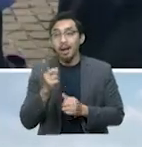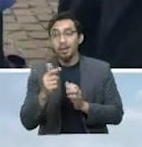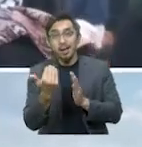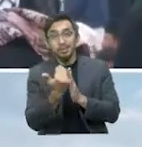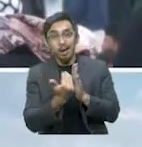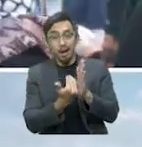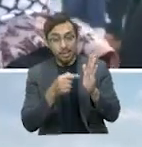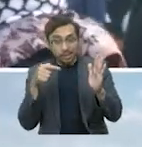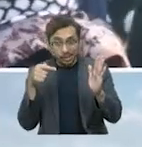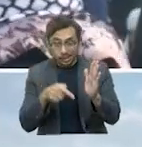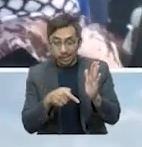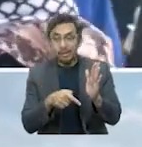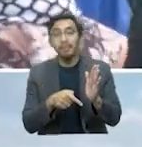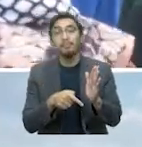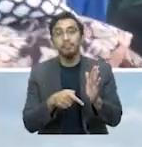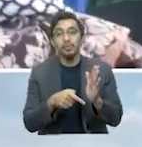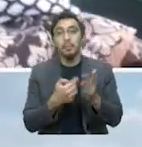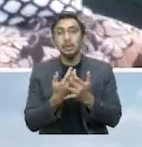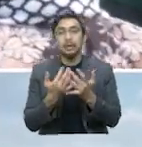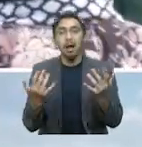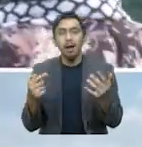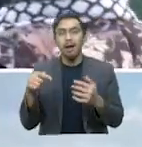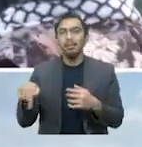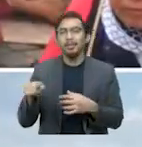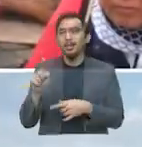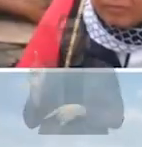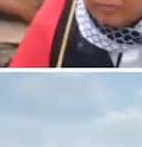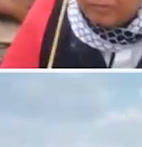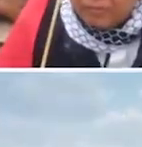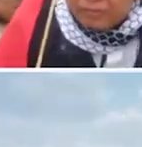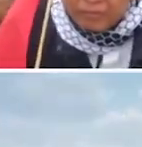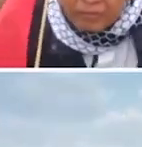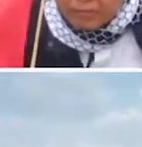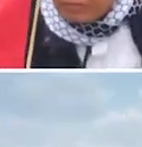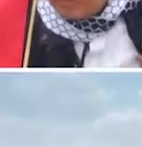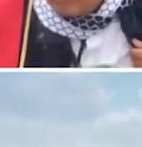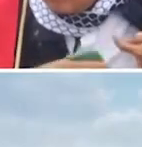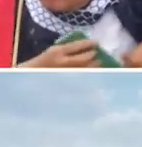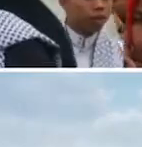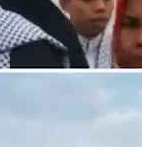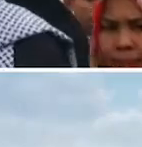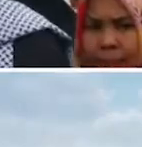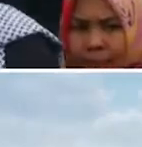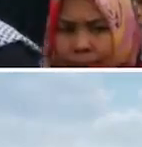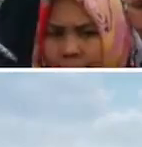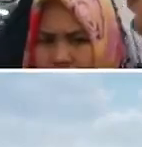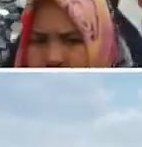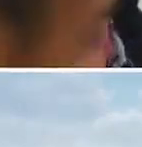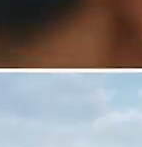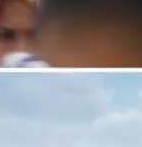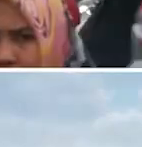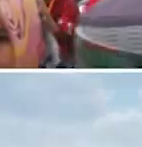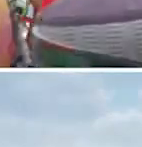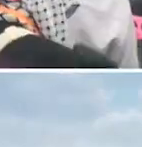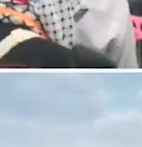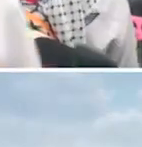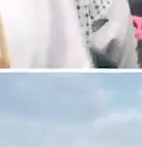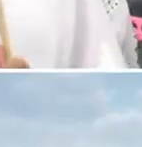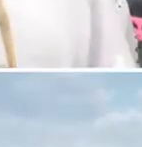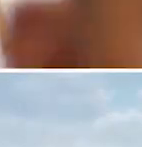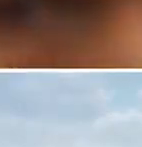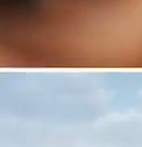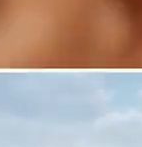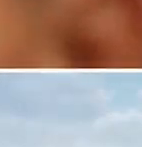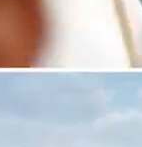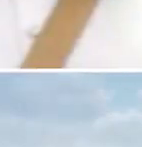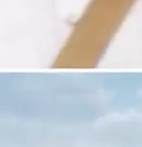hanya diikuti oleh masyarakat yang dari DKI Jakarta saja, melainkan ada yang dari luar kota. Dan untuk menjaga netralitas dari acara